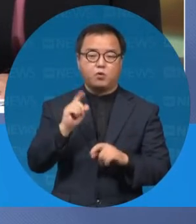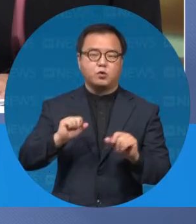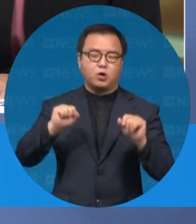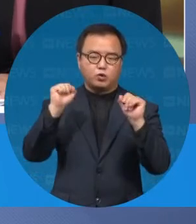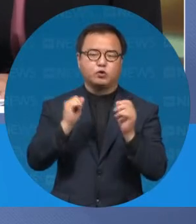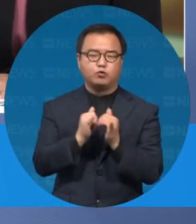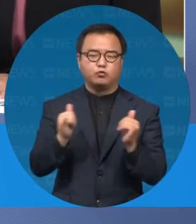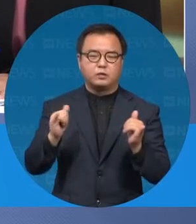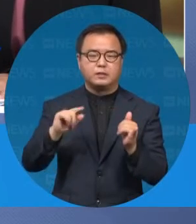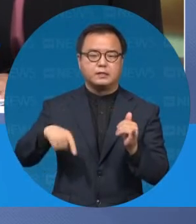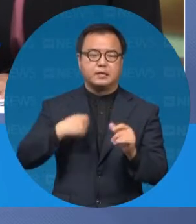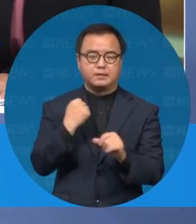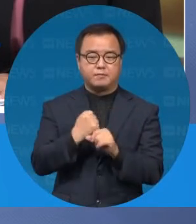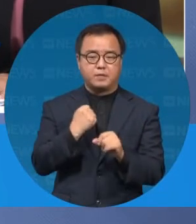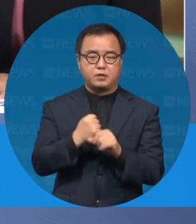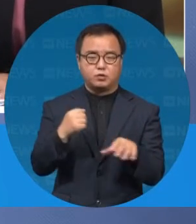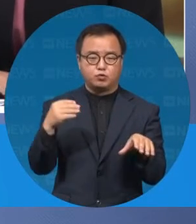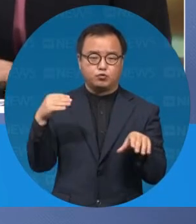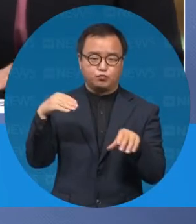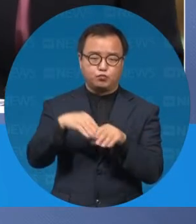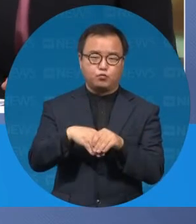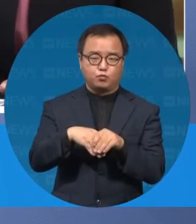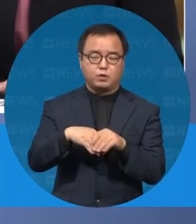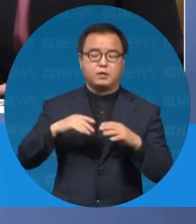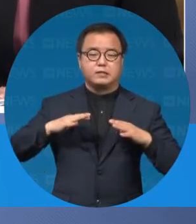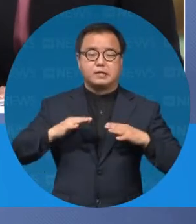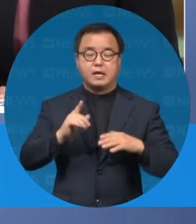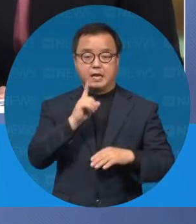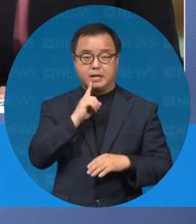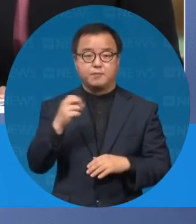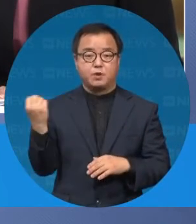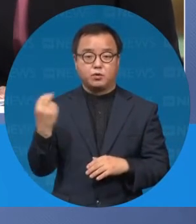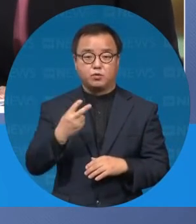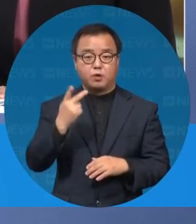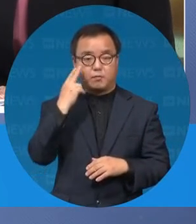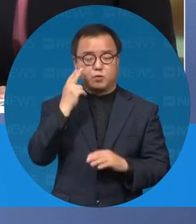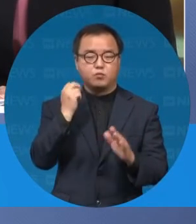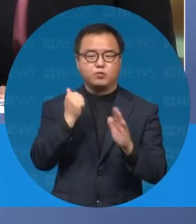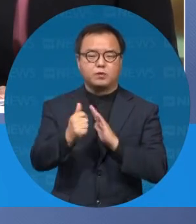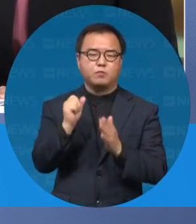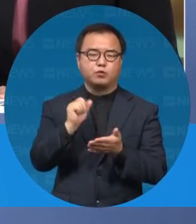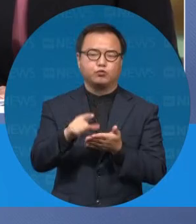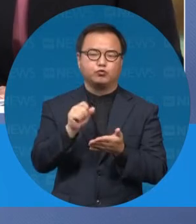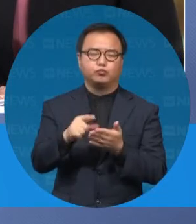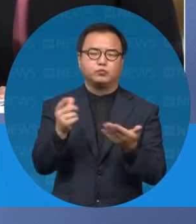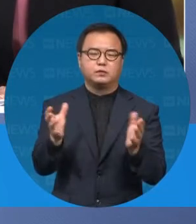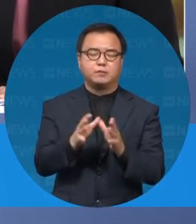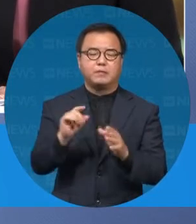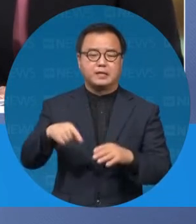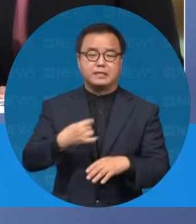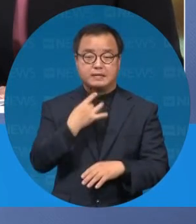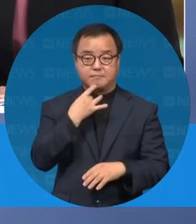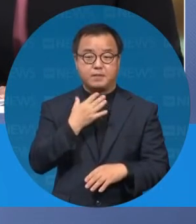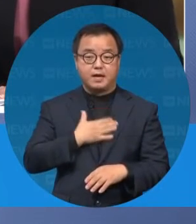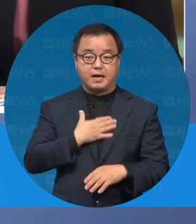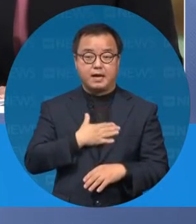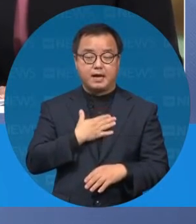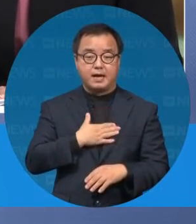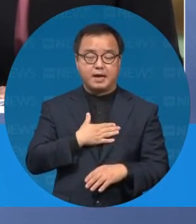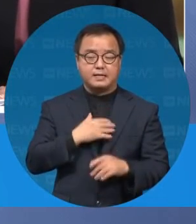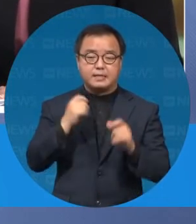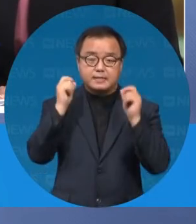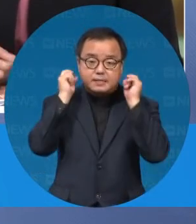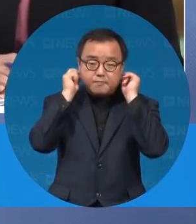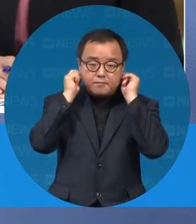만든 주머니에 보관하고 있다고 자랑하게 됐고요 미국 대표팀 연 축구선수는 자신만이 알고 있는 냄비와